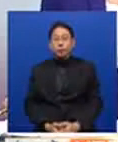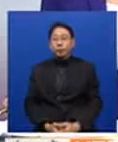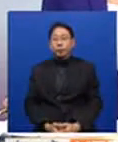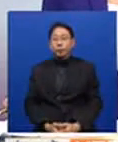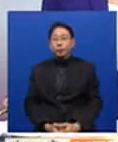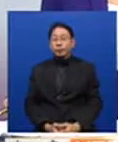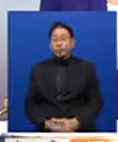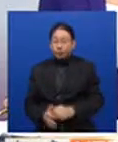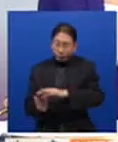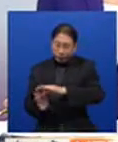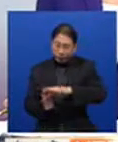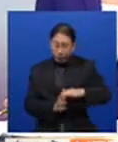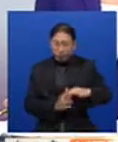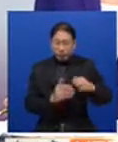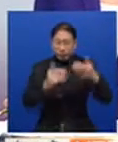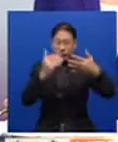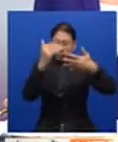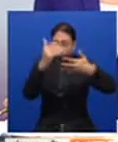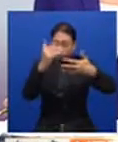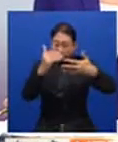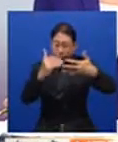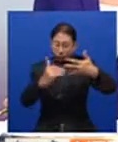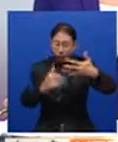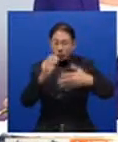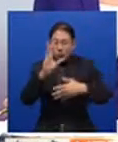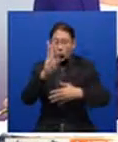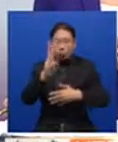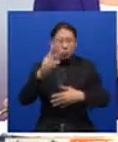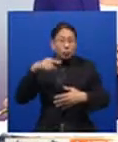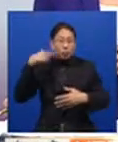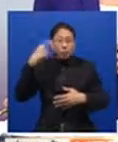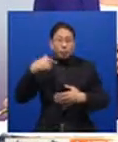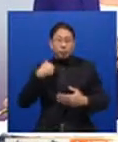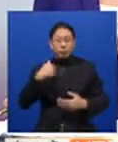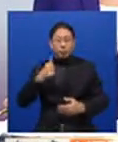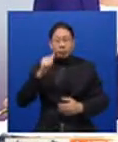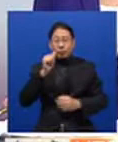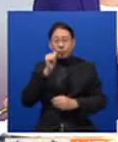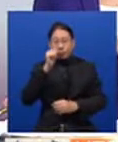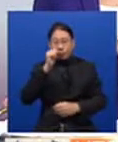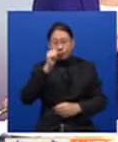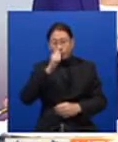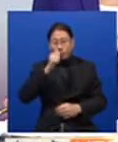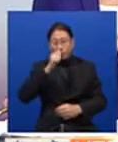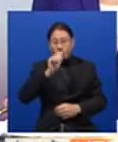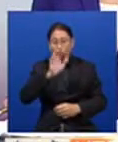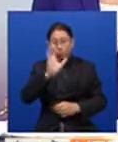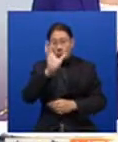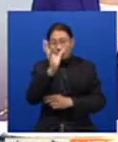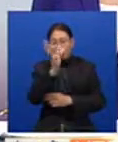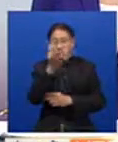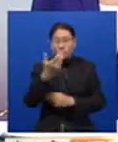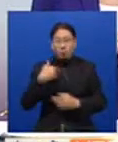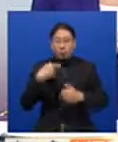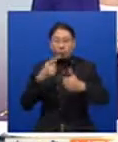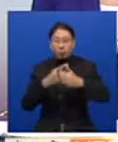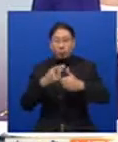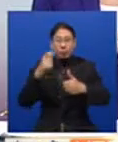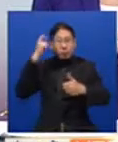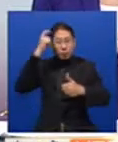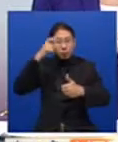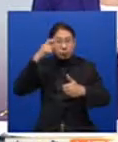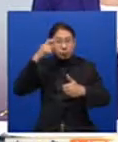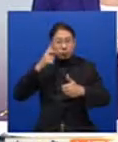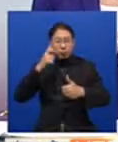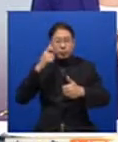ค่ะก็มีการจัดอันดับด้วยนะคะว่า 6สตรีที่ทรงอิทธิพลของโลกนะคะหนึ่งในนั้นค่ะก็มีนางอองซานซูจี